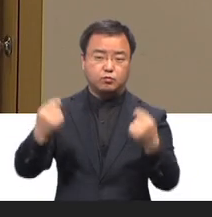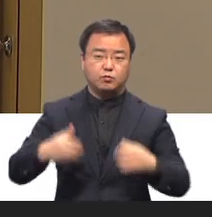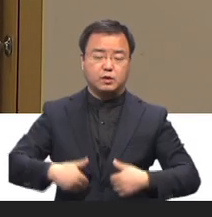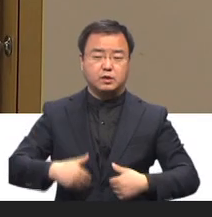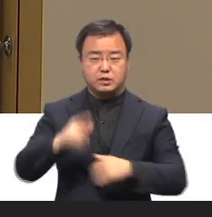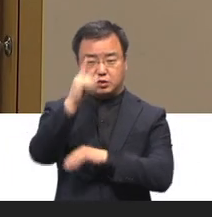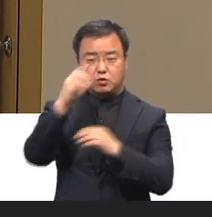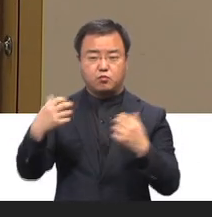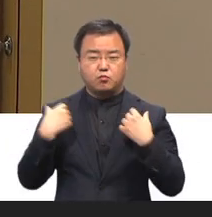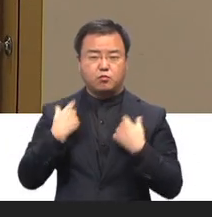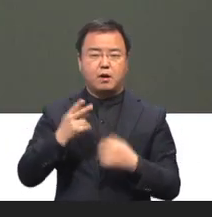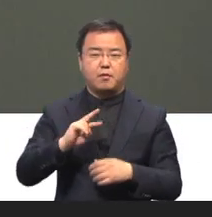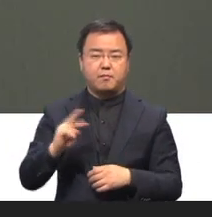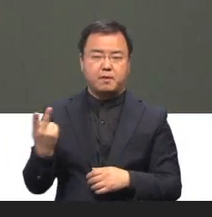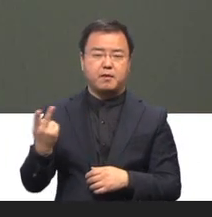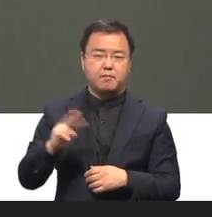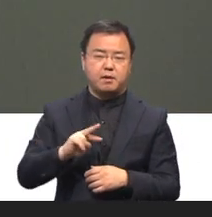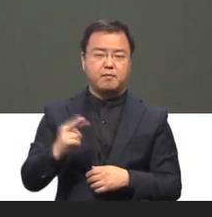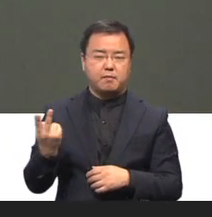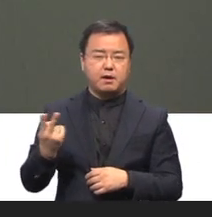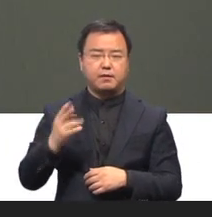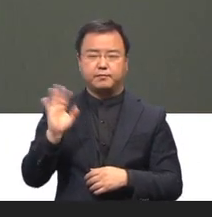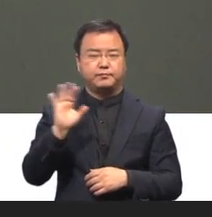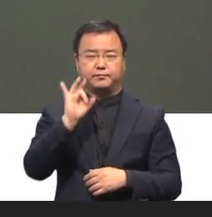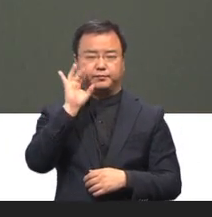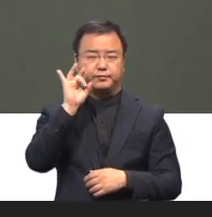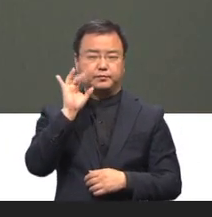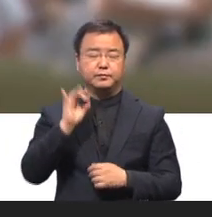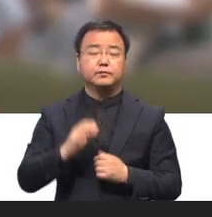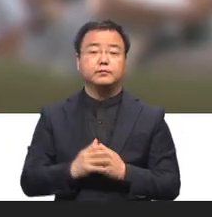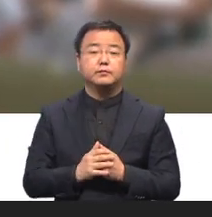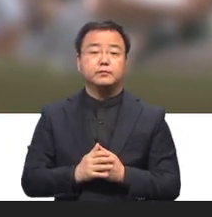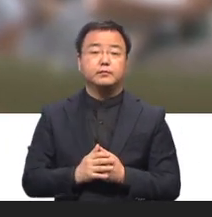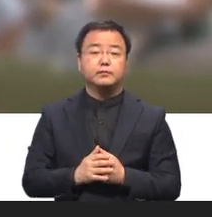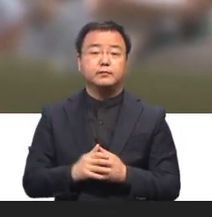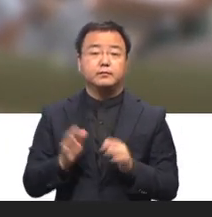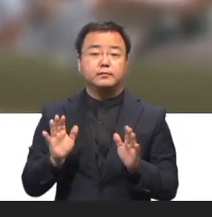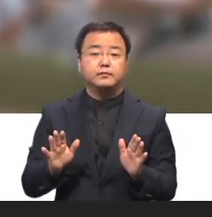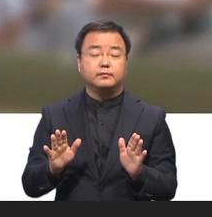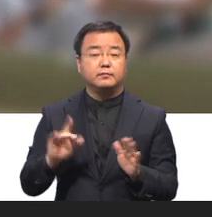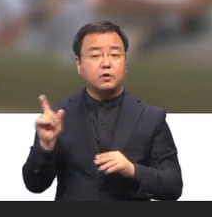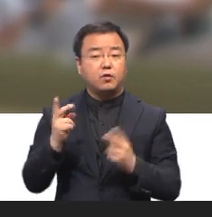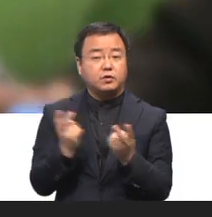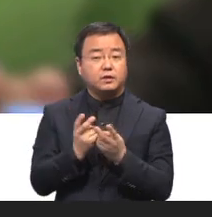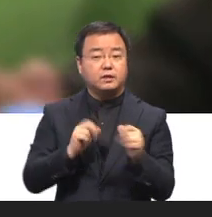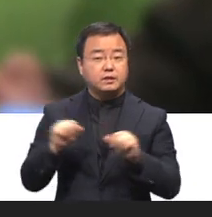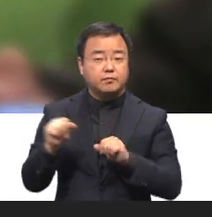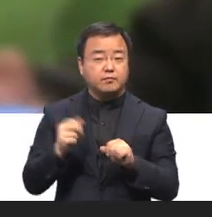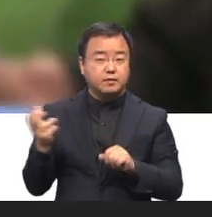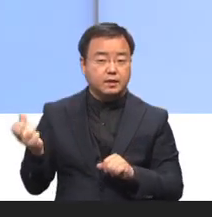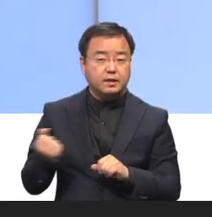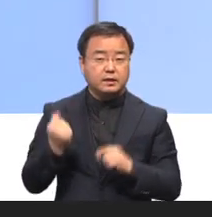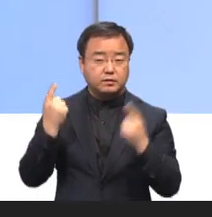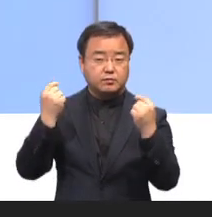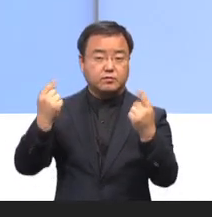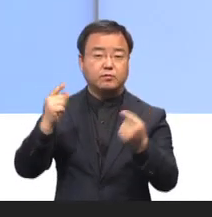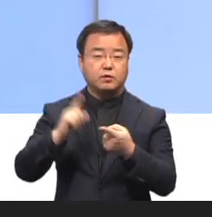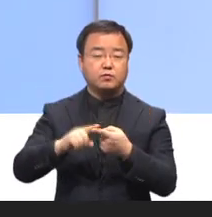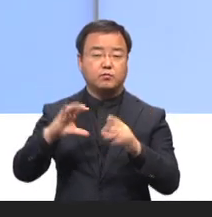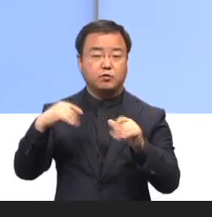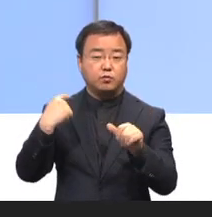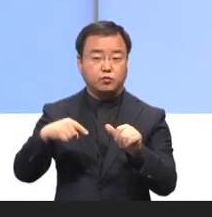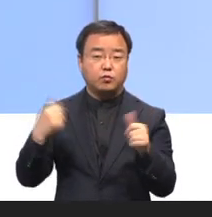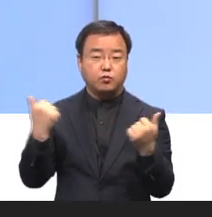바뀜에 따라서 없앴다, 늘렸다 이것은 바람직하지 않고요. 이것을 어떻게 가져갈 것인가에 대해서도 국가교육회의가